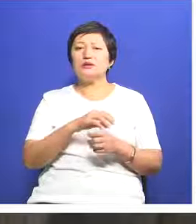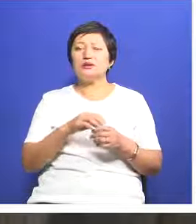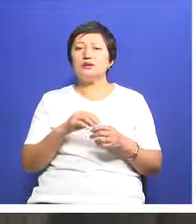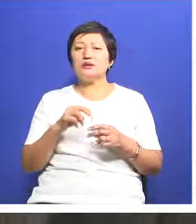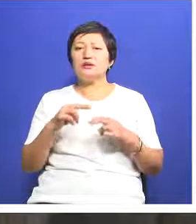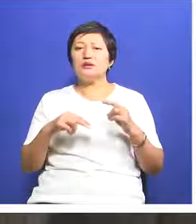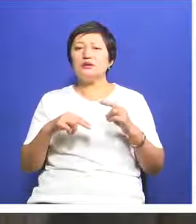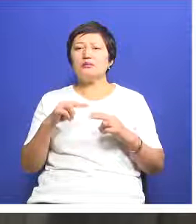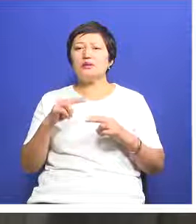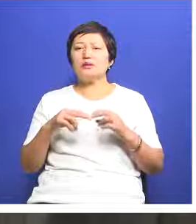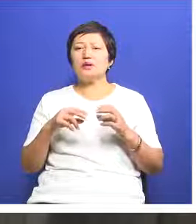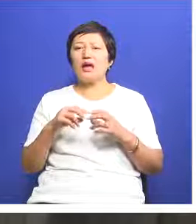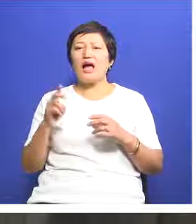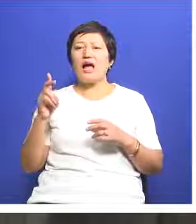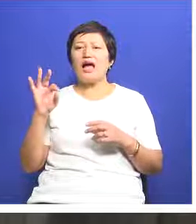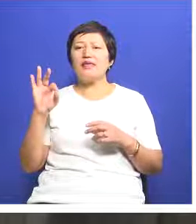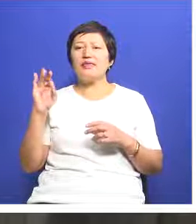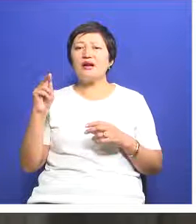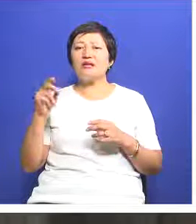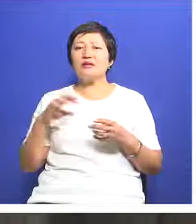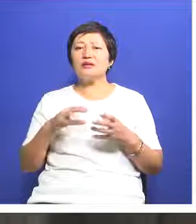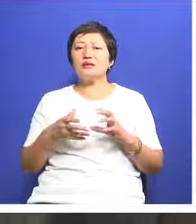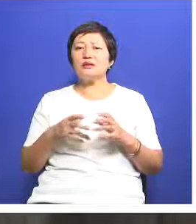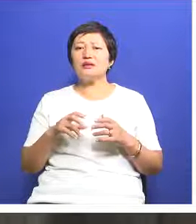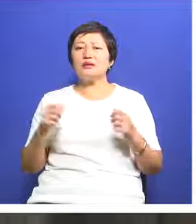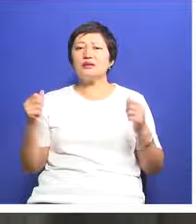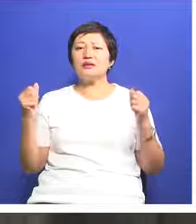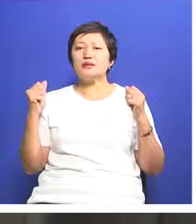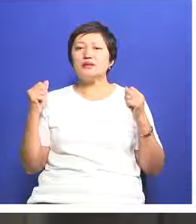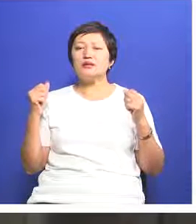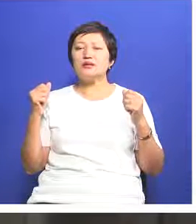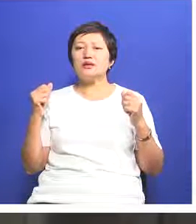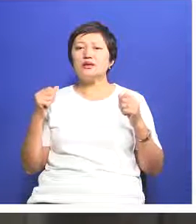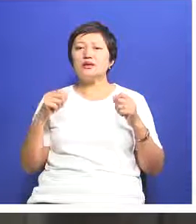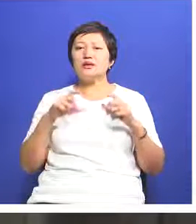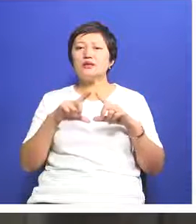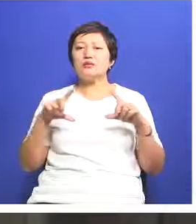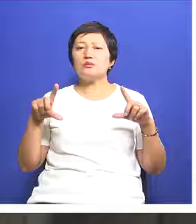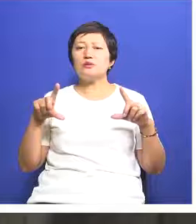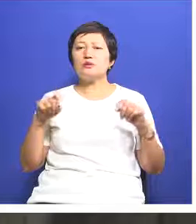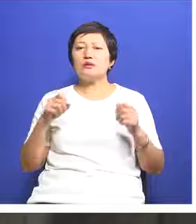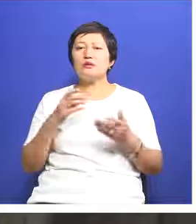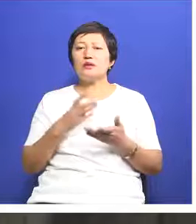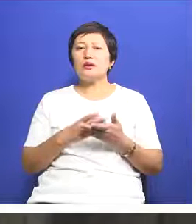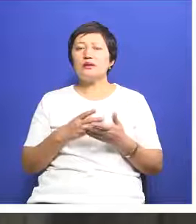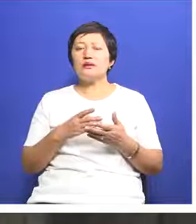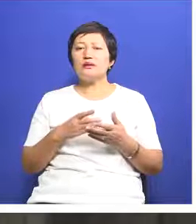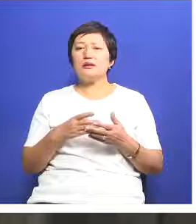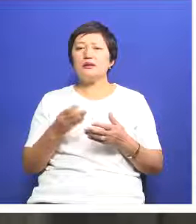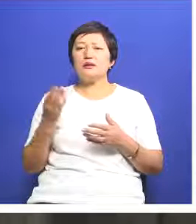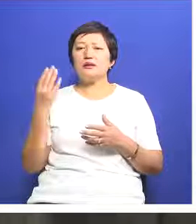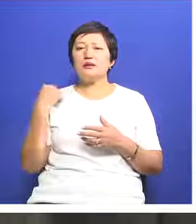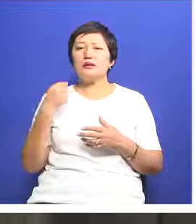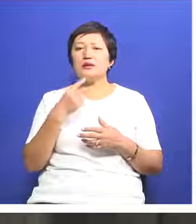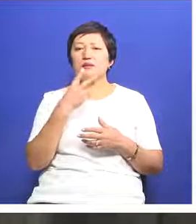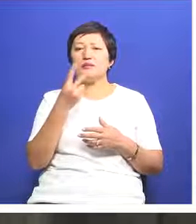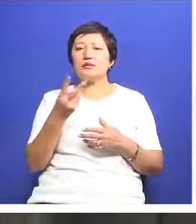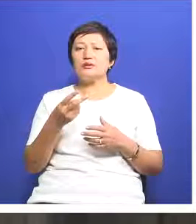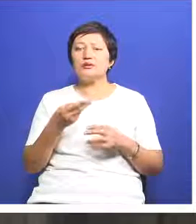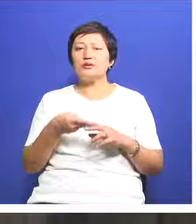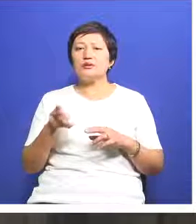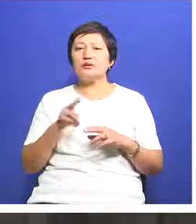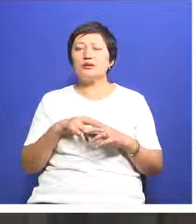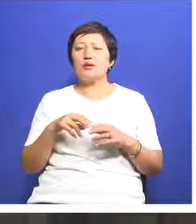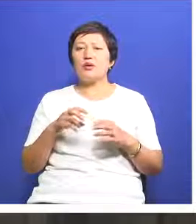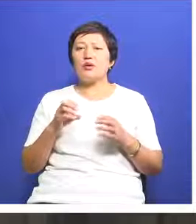ремонтына. Одан кейін қайнар ауылында жаңағы стадионның арт жағындағы спорт зал бар еді кейін апарып көрсеткенсіздер